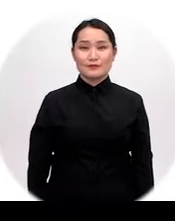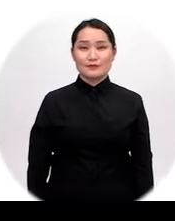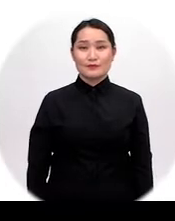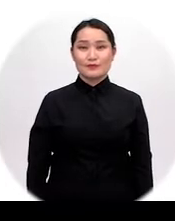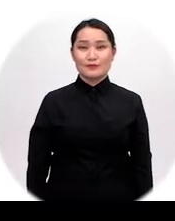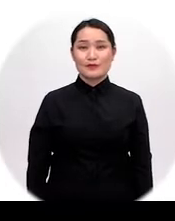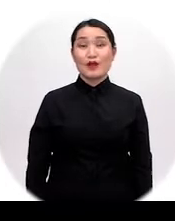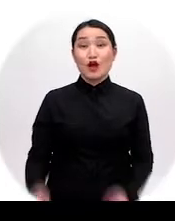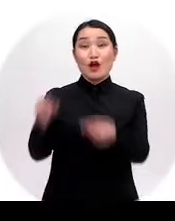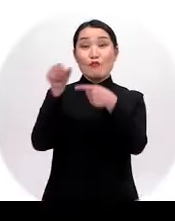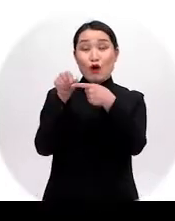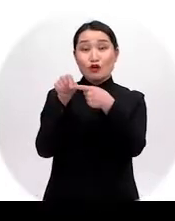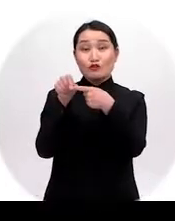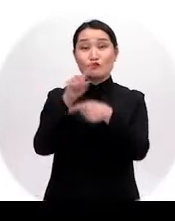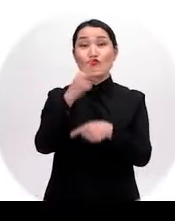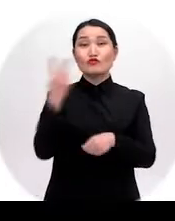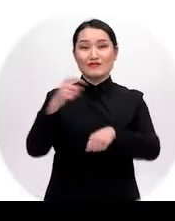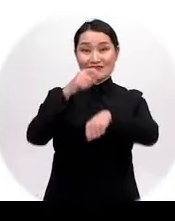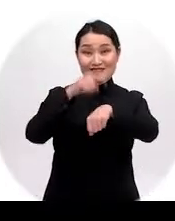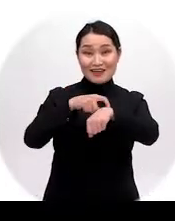зүүн цагийг үзүүлдэг байх нь вэ?